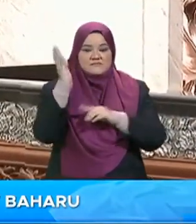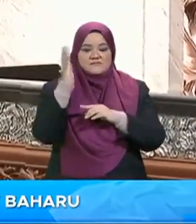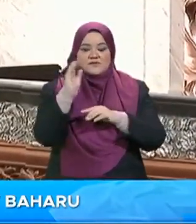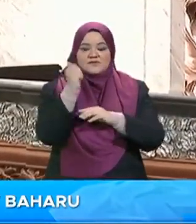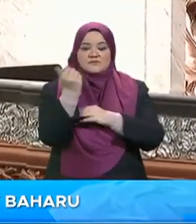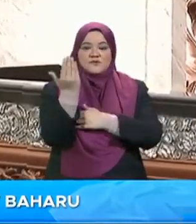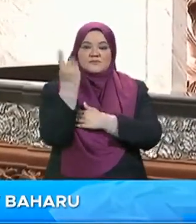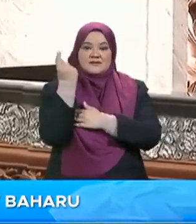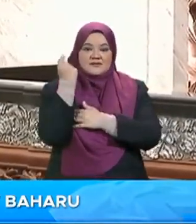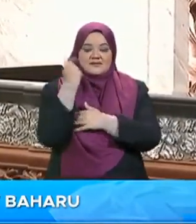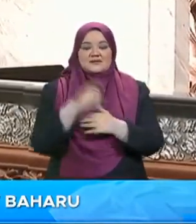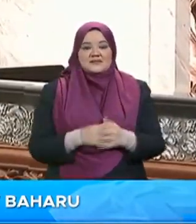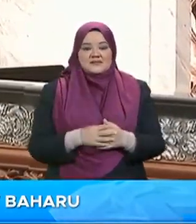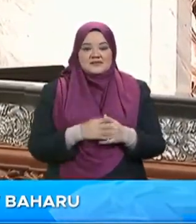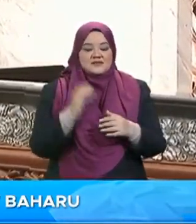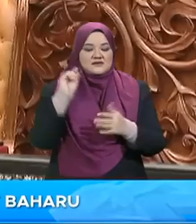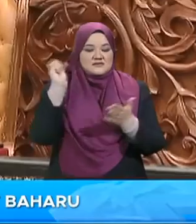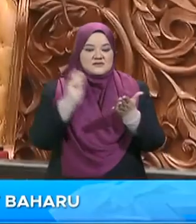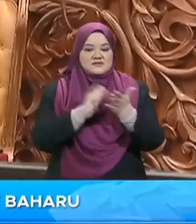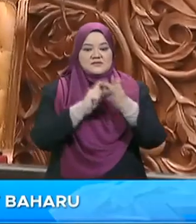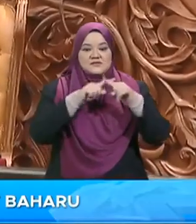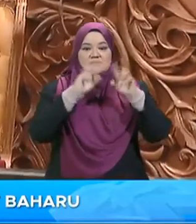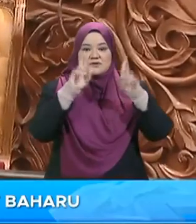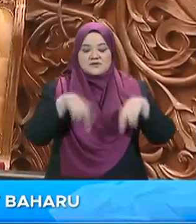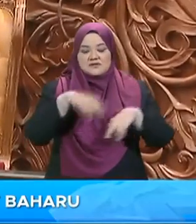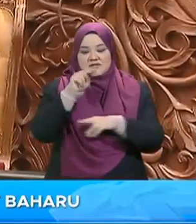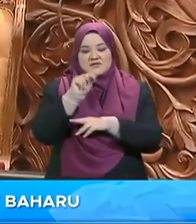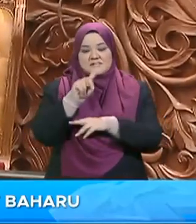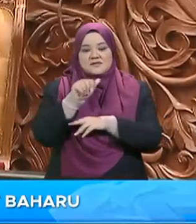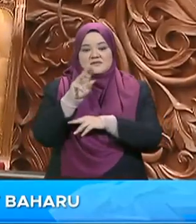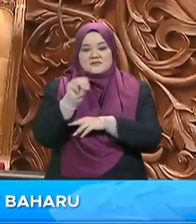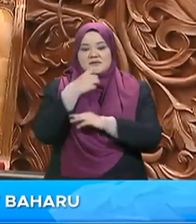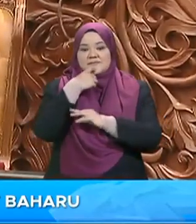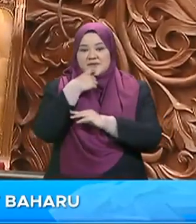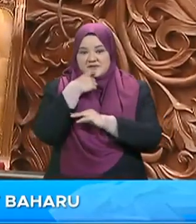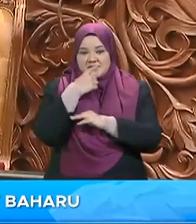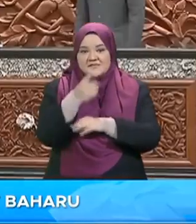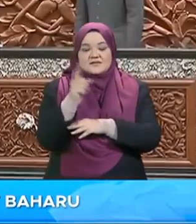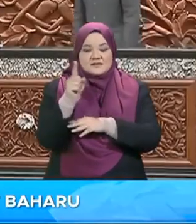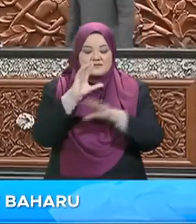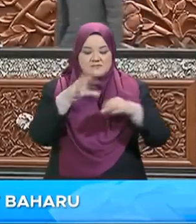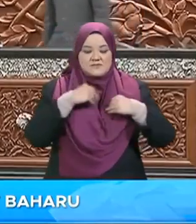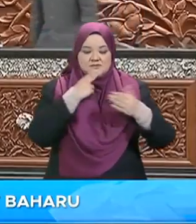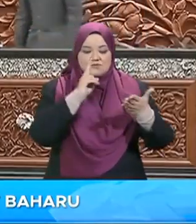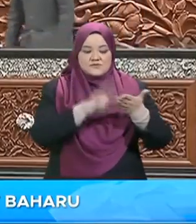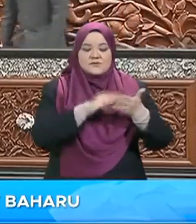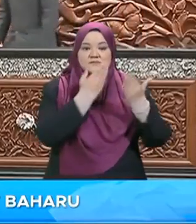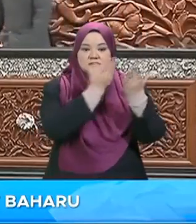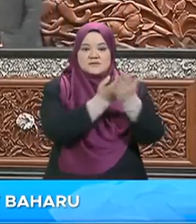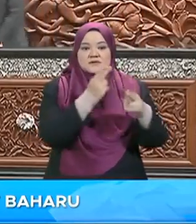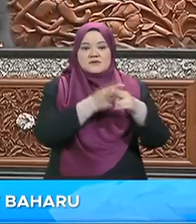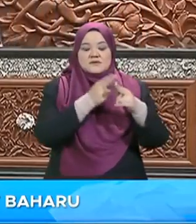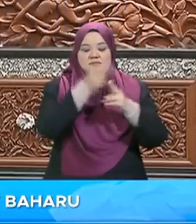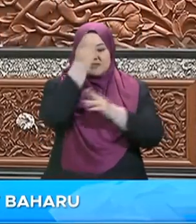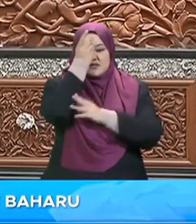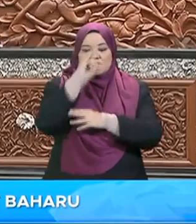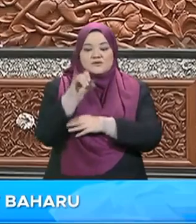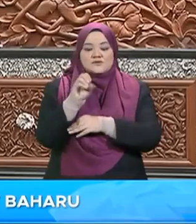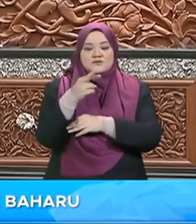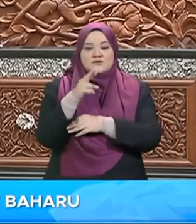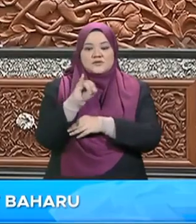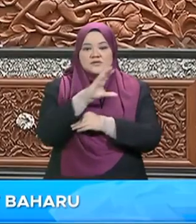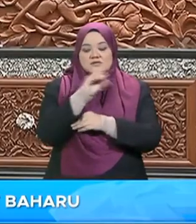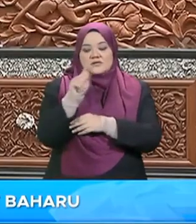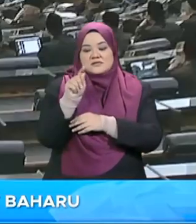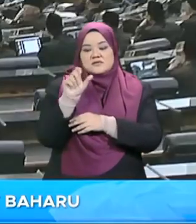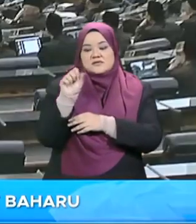10 pagi ini tentu saja Dewa rakyat nizamaidin berkata telah menerima surat mencadangkan nama Datuk Johari dan